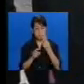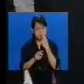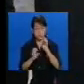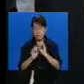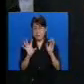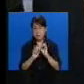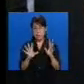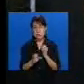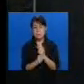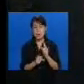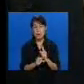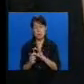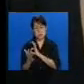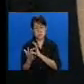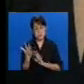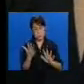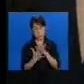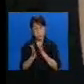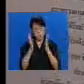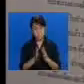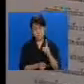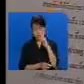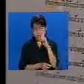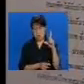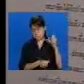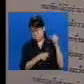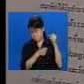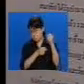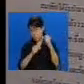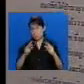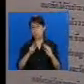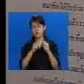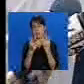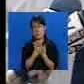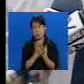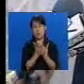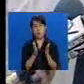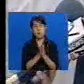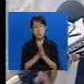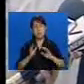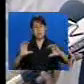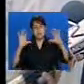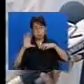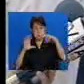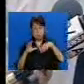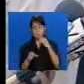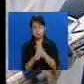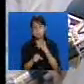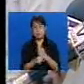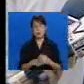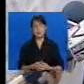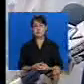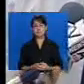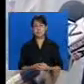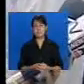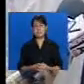ายนนี้สมาชิกกว่า1ล้านคนจะมาชุมนุมที่กระทรวงการคลังและทำเนียบรัฐบาล เพื่อกดดันให้รัฐบาลดำเนินการตามข้อเสนอ สำคัญอย่าง